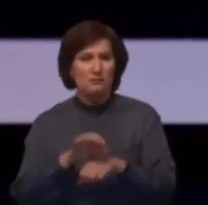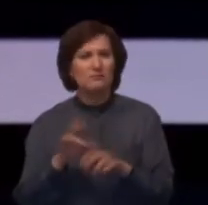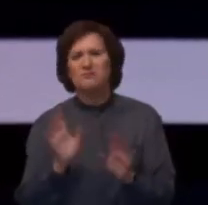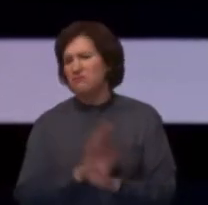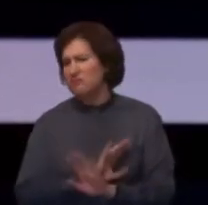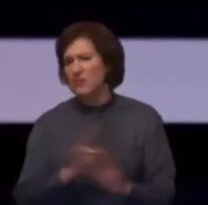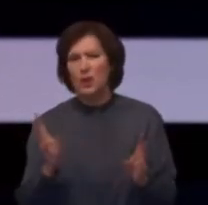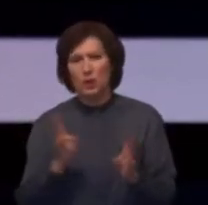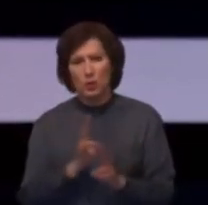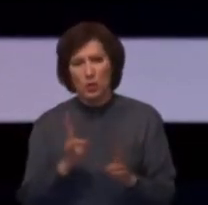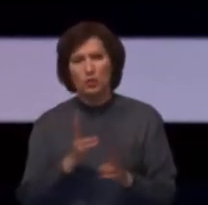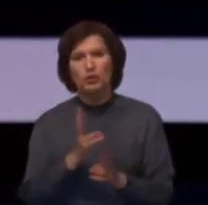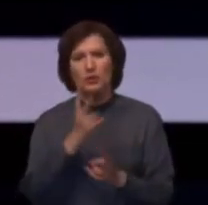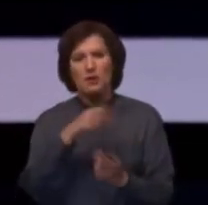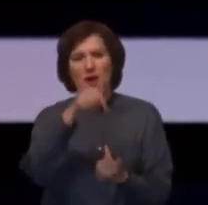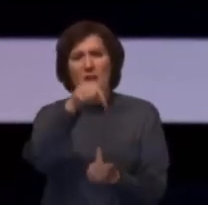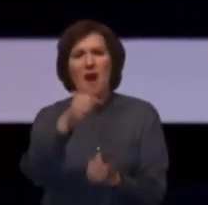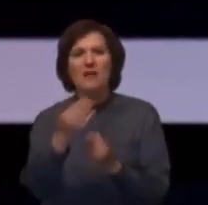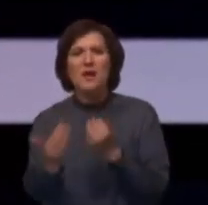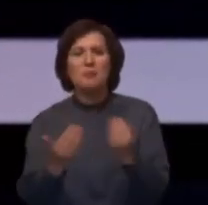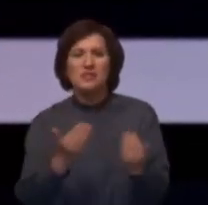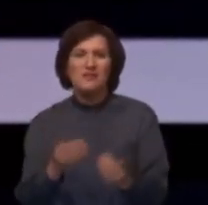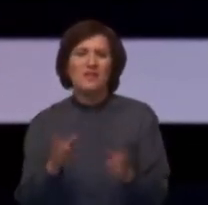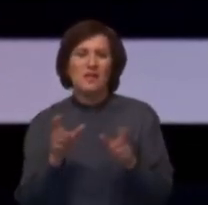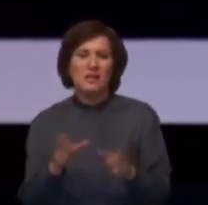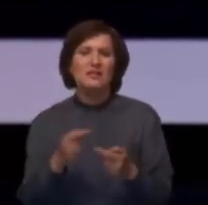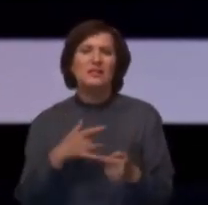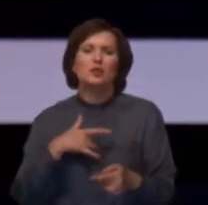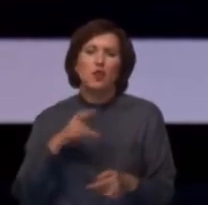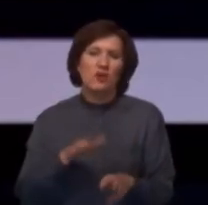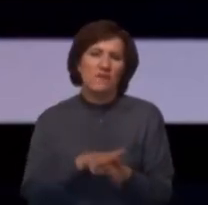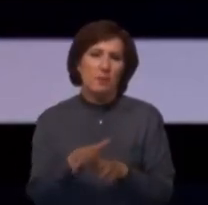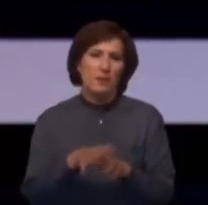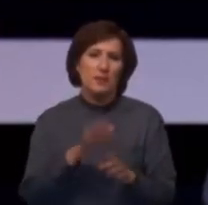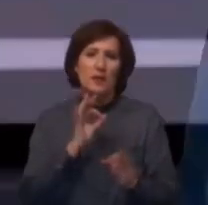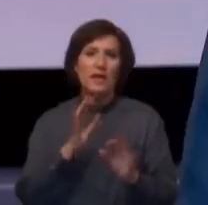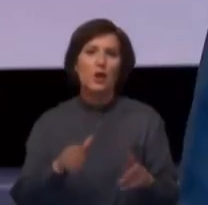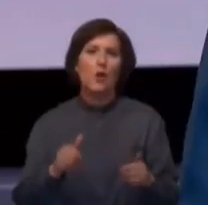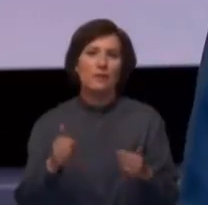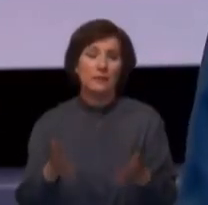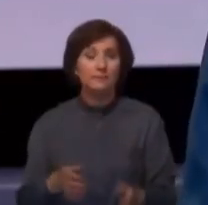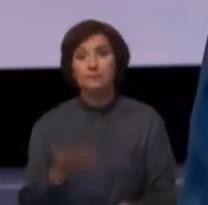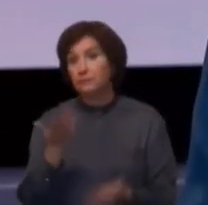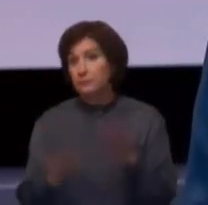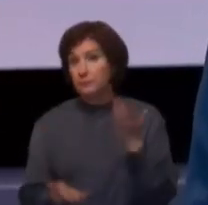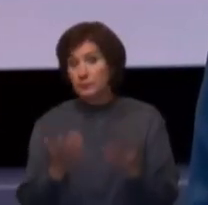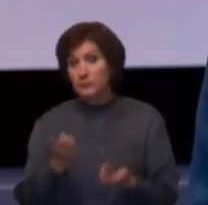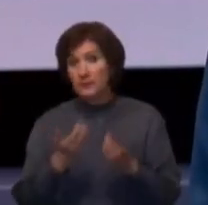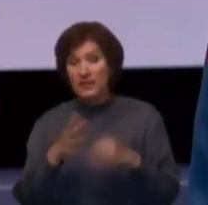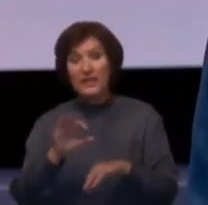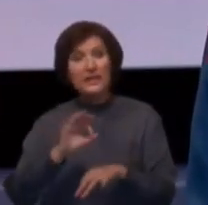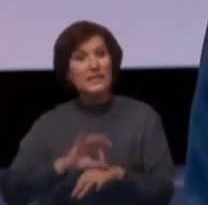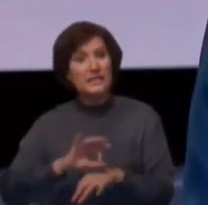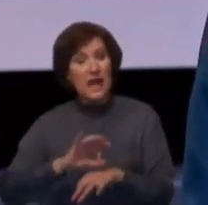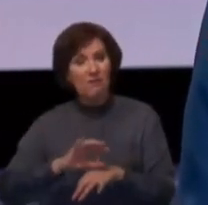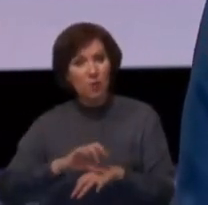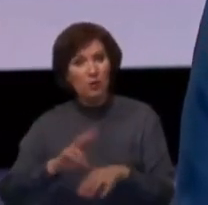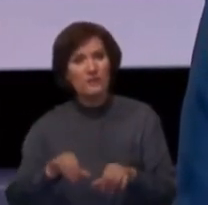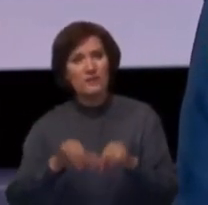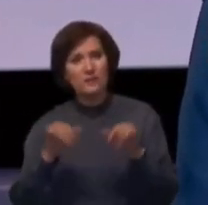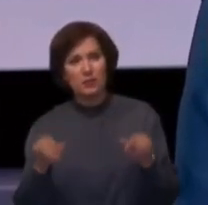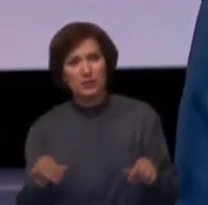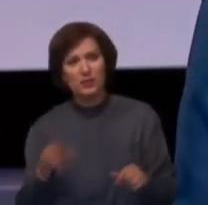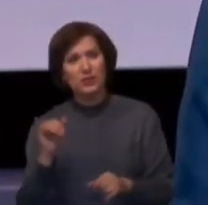потрібен адаптивний карантин зі строгим виконанням рекомендацій. Олександр Сенкевич? У разі, якщо кількість захворювань